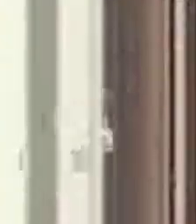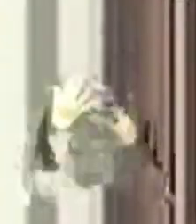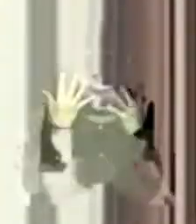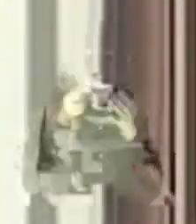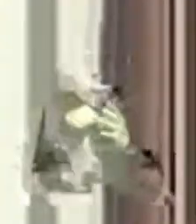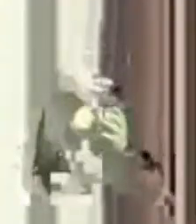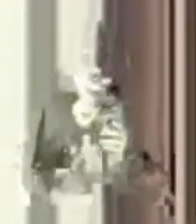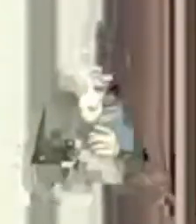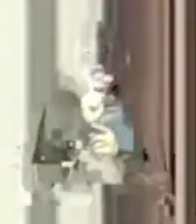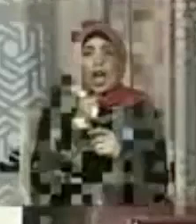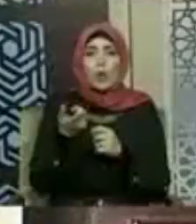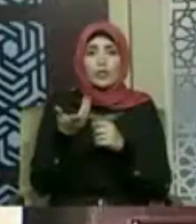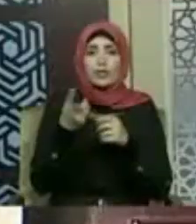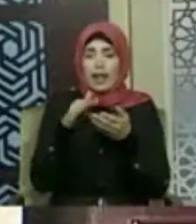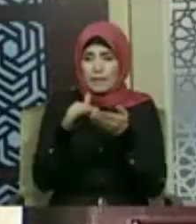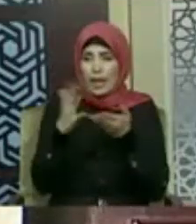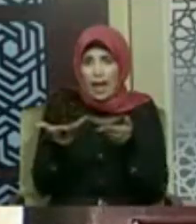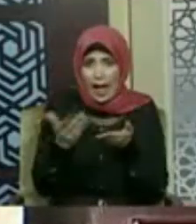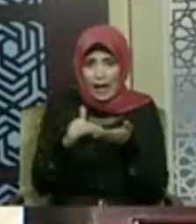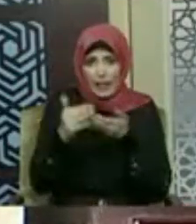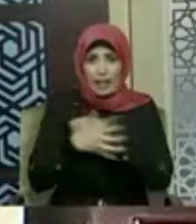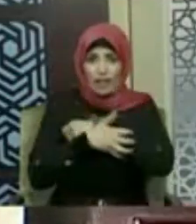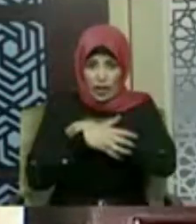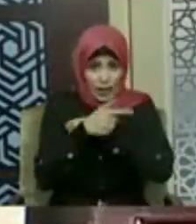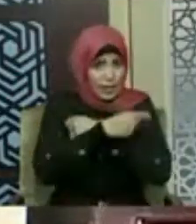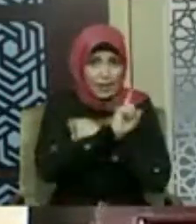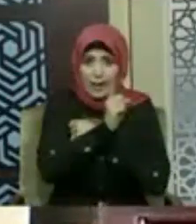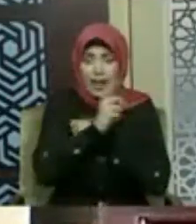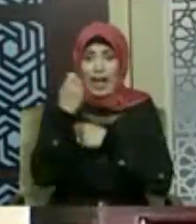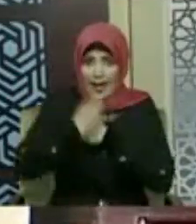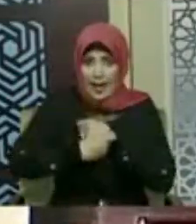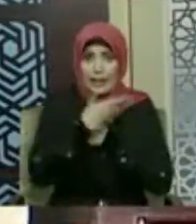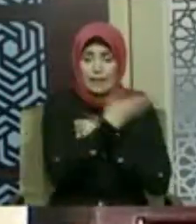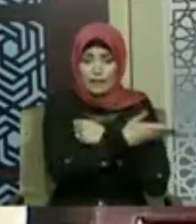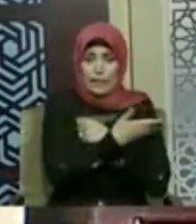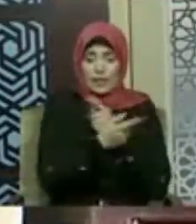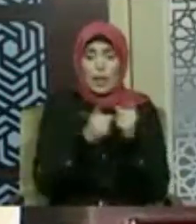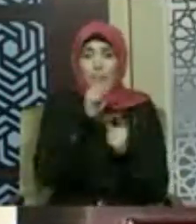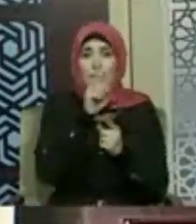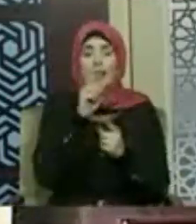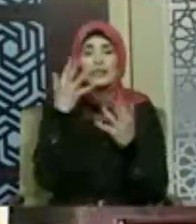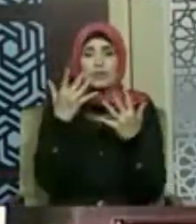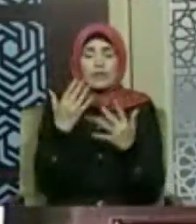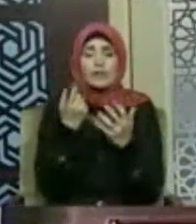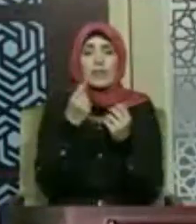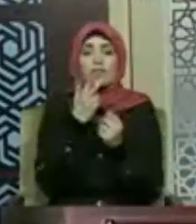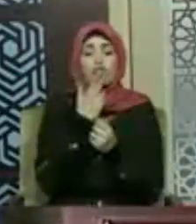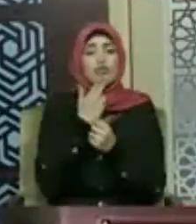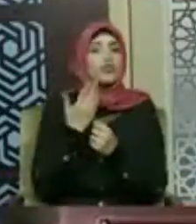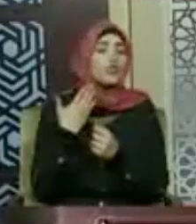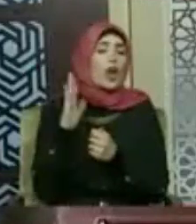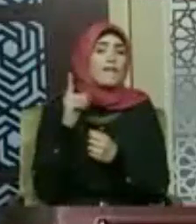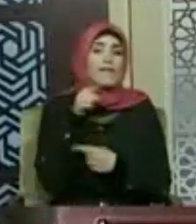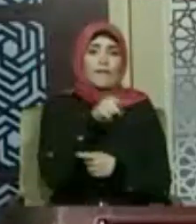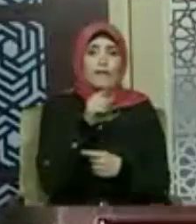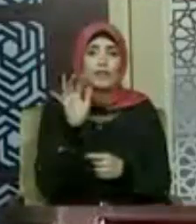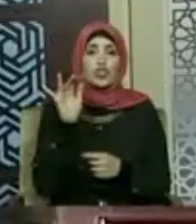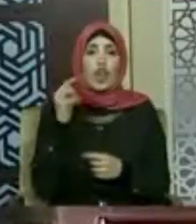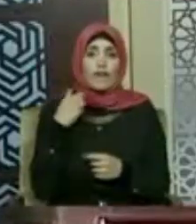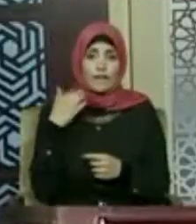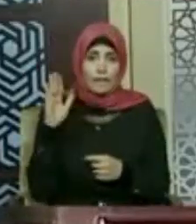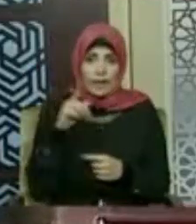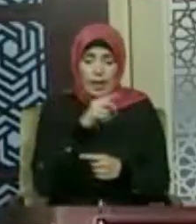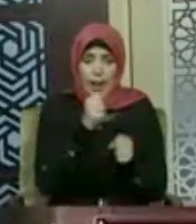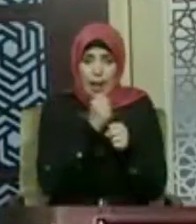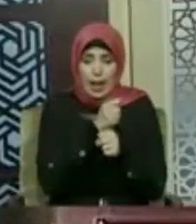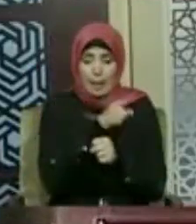ما يكفيه. ومن هنا نتعلم أنك تعمل لشرف العمل، لا لأنك في حاجة إلى المال، وإلا